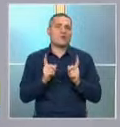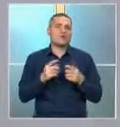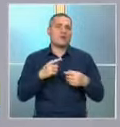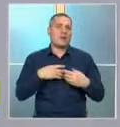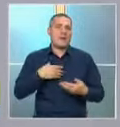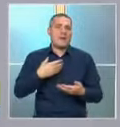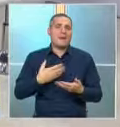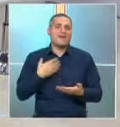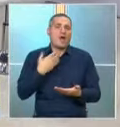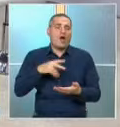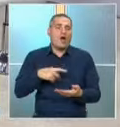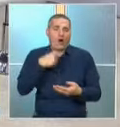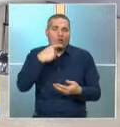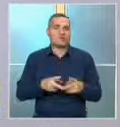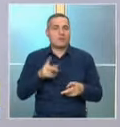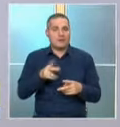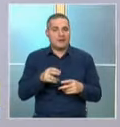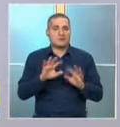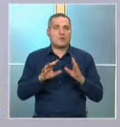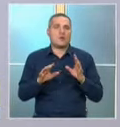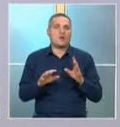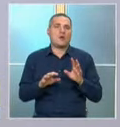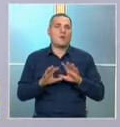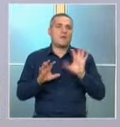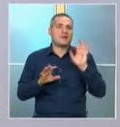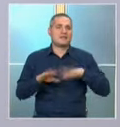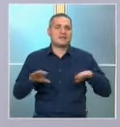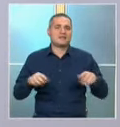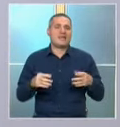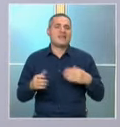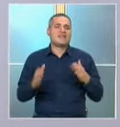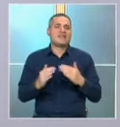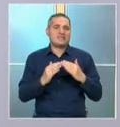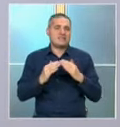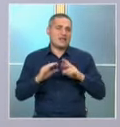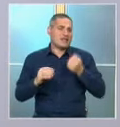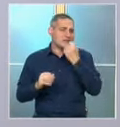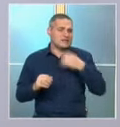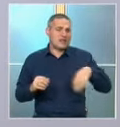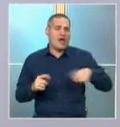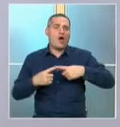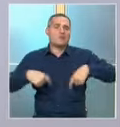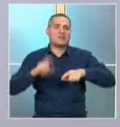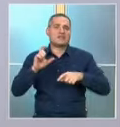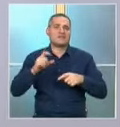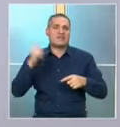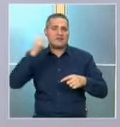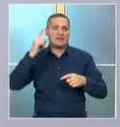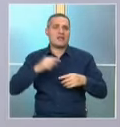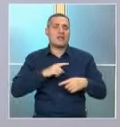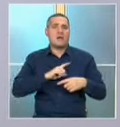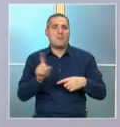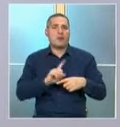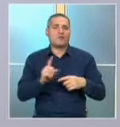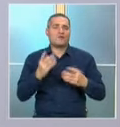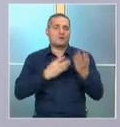пред други институции. А то всъщност си е нарушение. Да. 50 деца от съседните села в община Симитли всеки ден пътуват с училищния автобус,